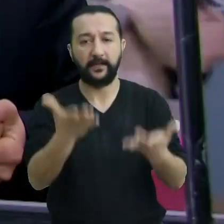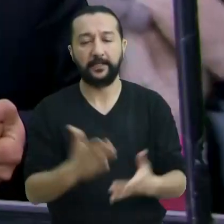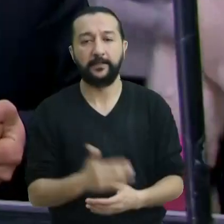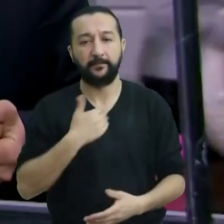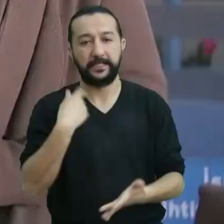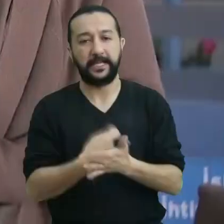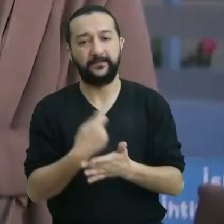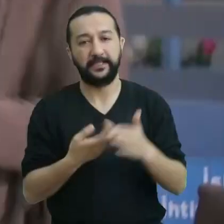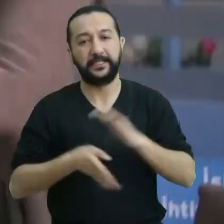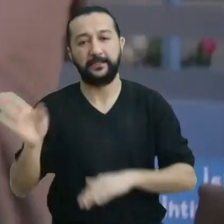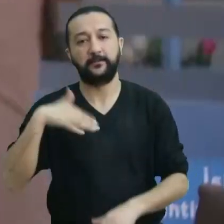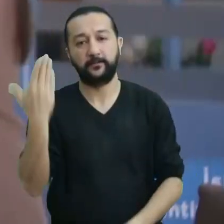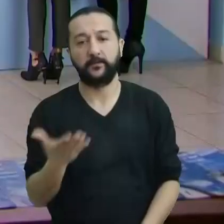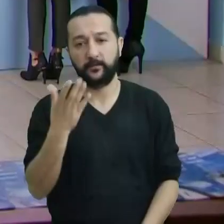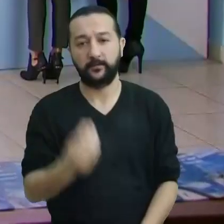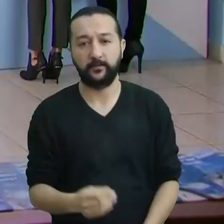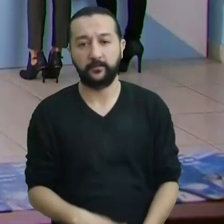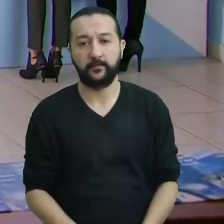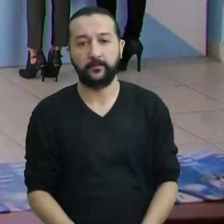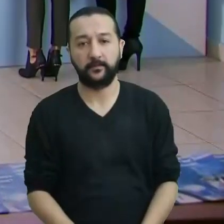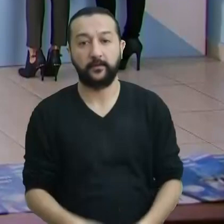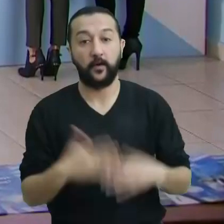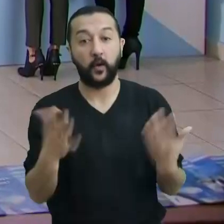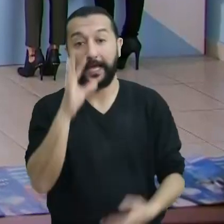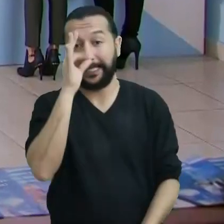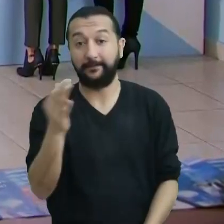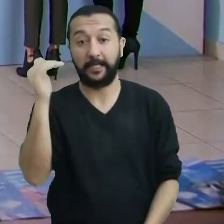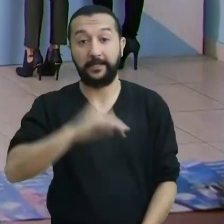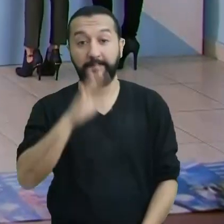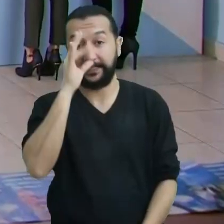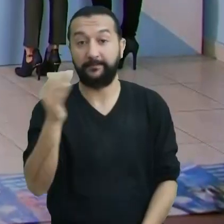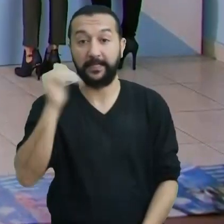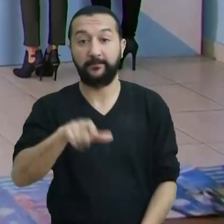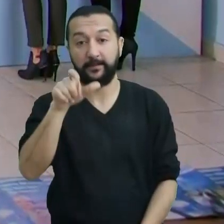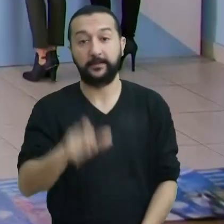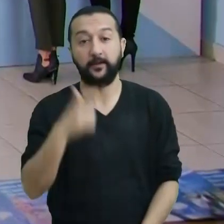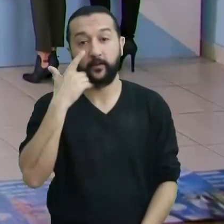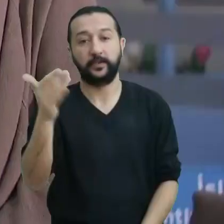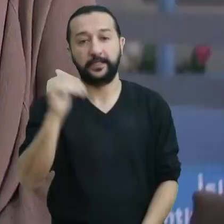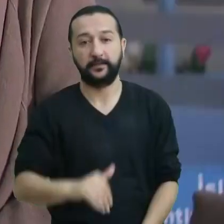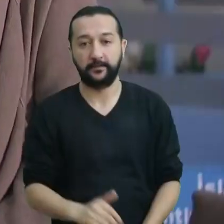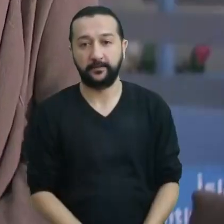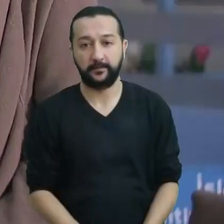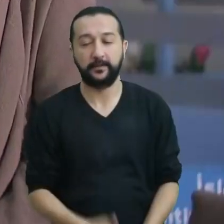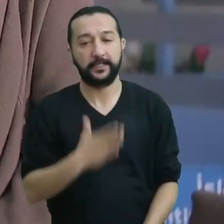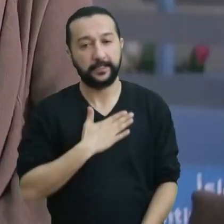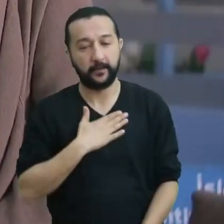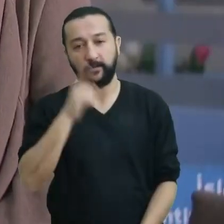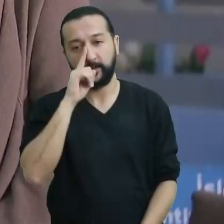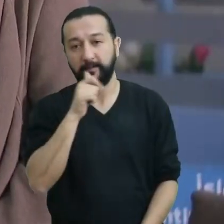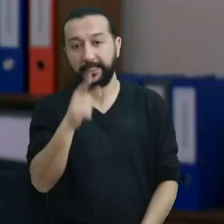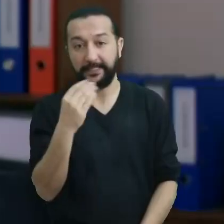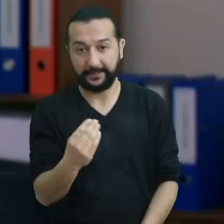gönderdi. Biz alışverişe gideceğiz sonra. Buyurun. Evet. Oo, kimler gelmiş, kimler gelmiş. Hoş geldiniz. Sağ olun müdür